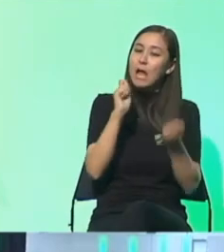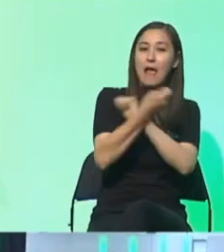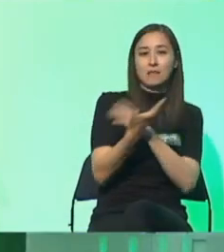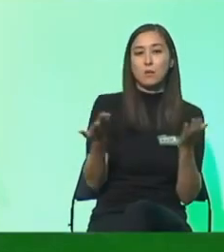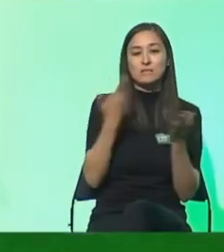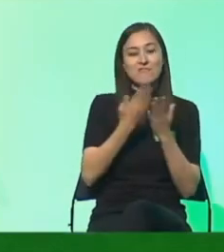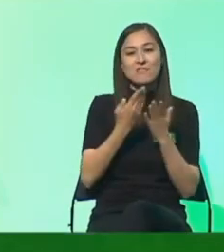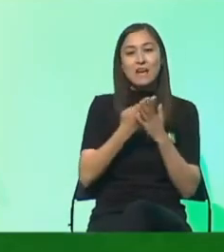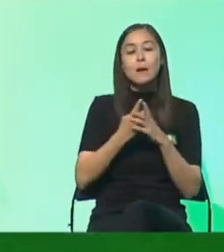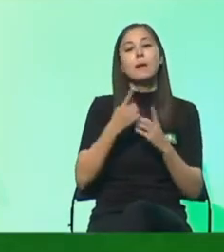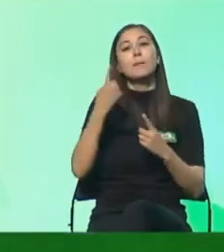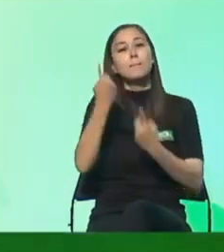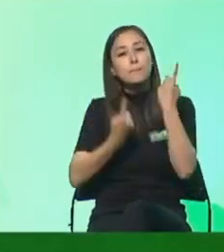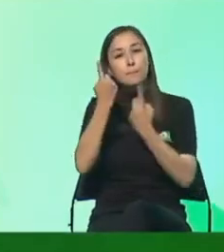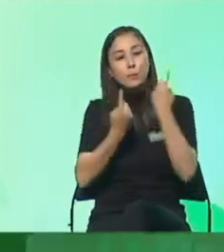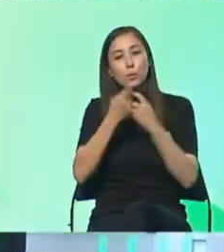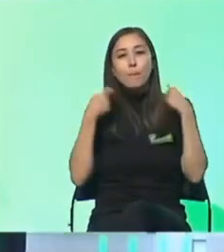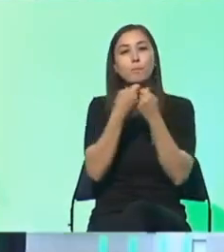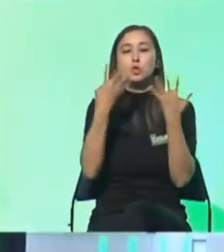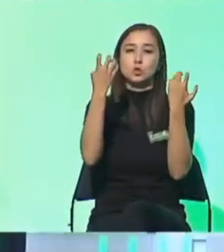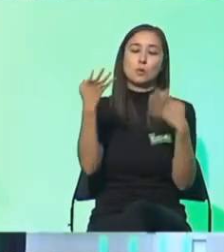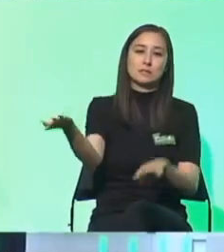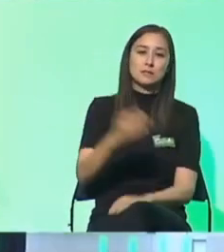ist Bündnis 90 Die Grünen.